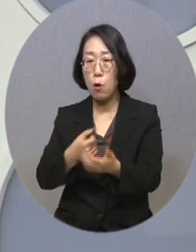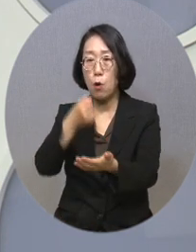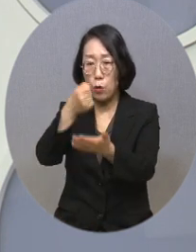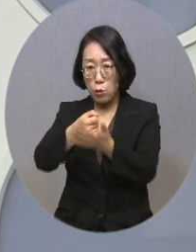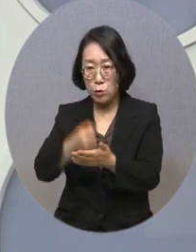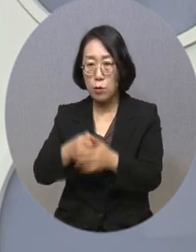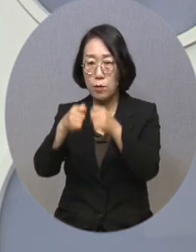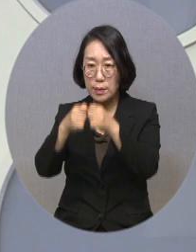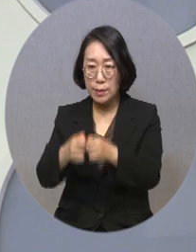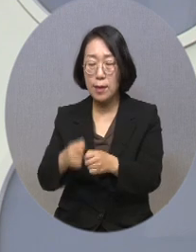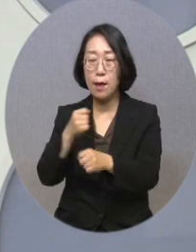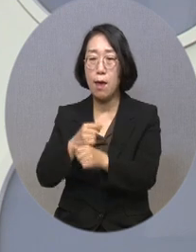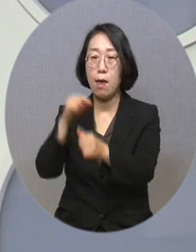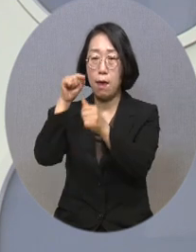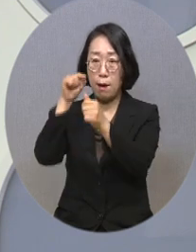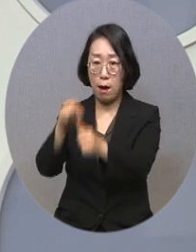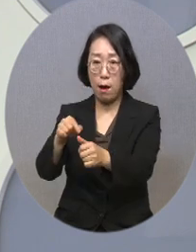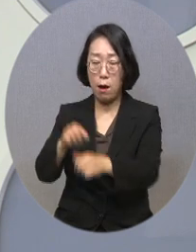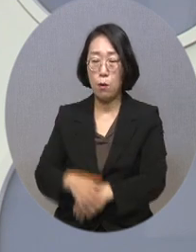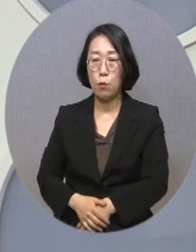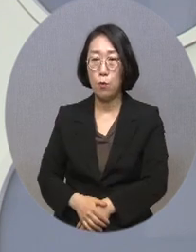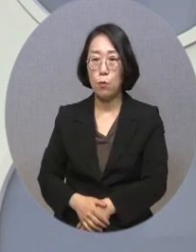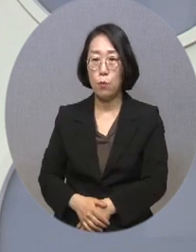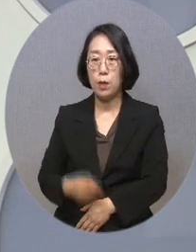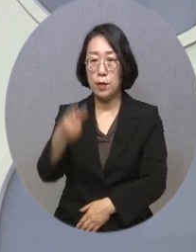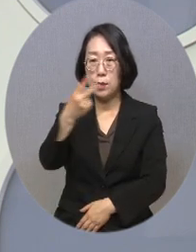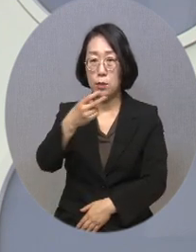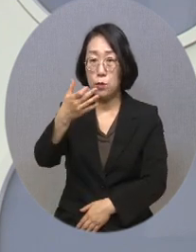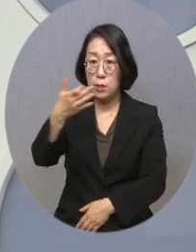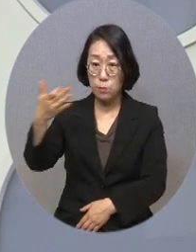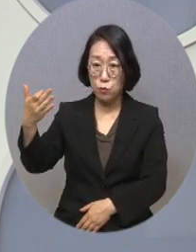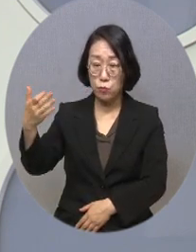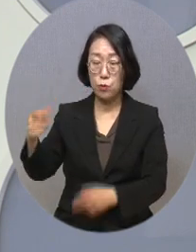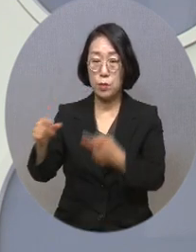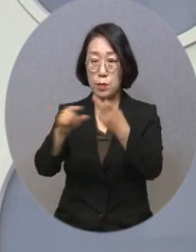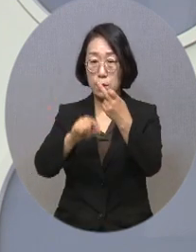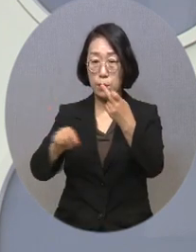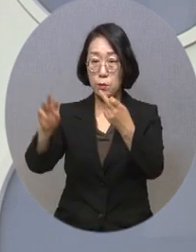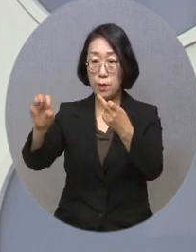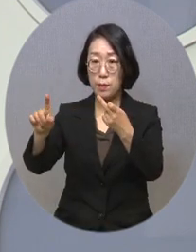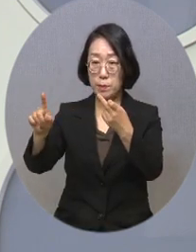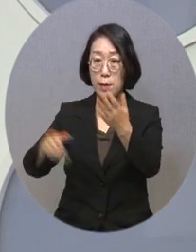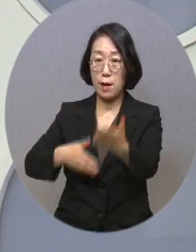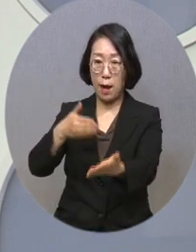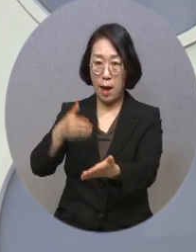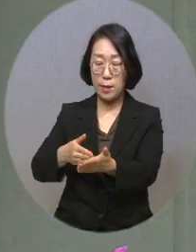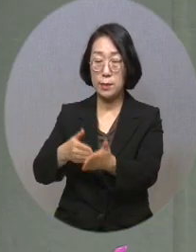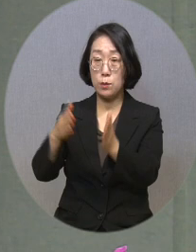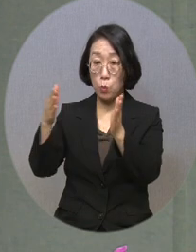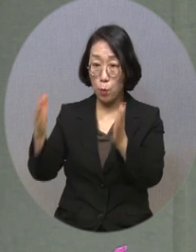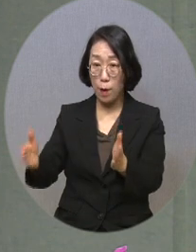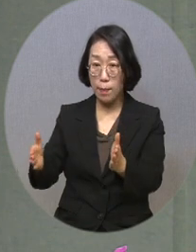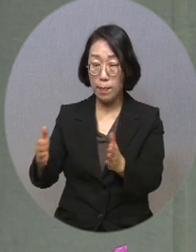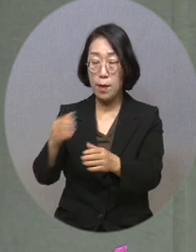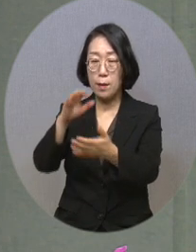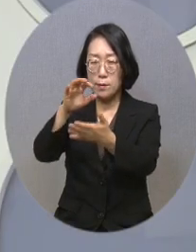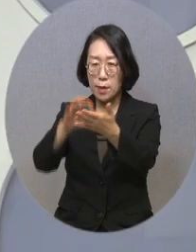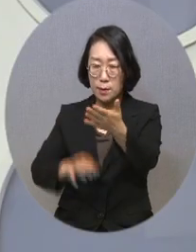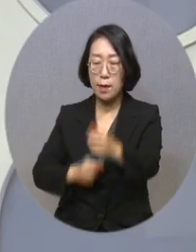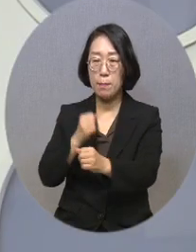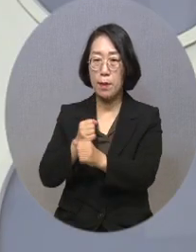결정을 하고 그리고 이 기한을 2019년 12월 31일까지 이렇게 줬습니다. 예. 그러다